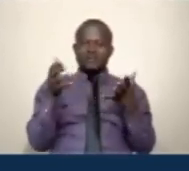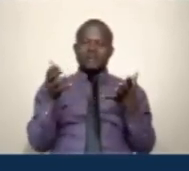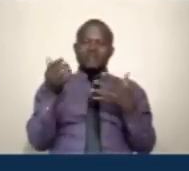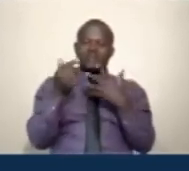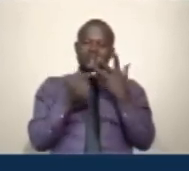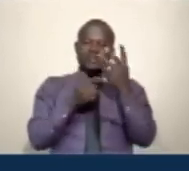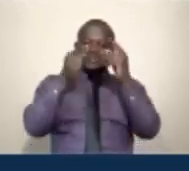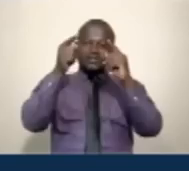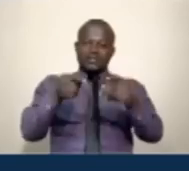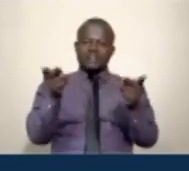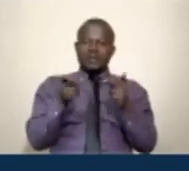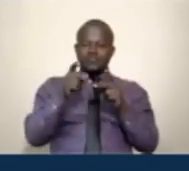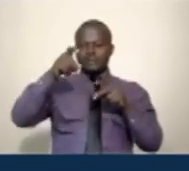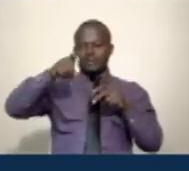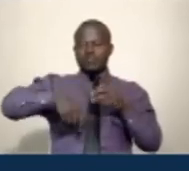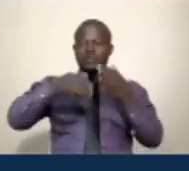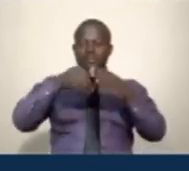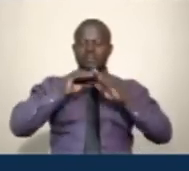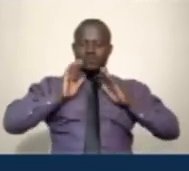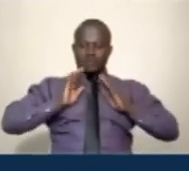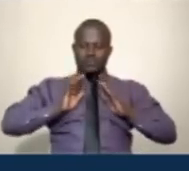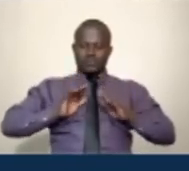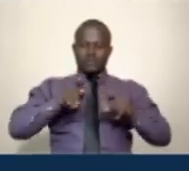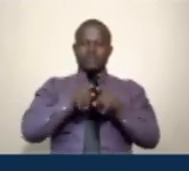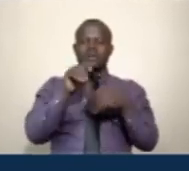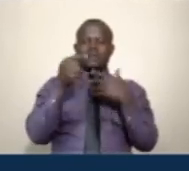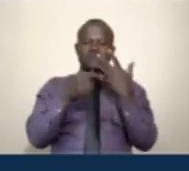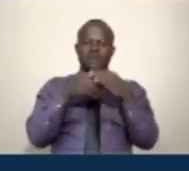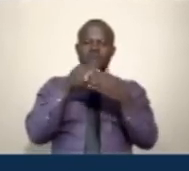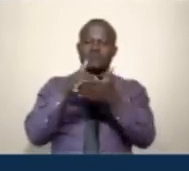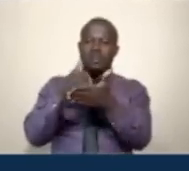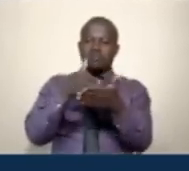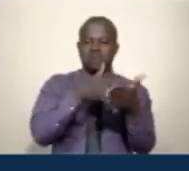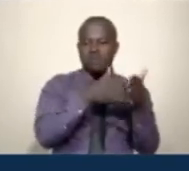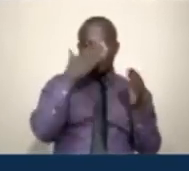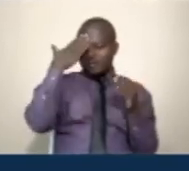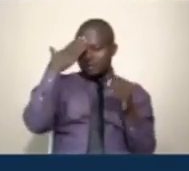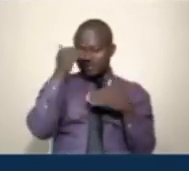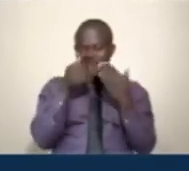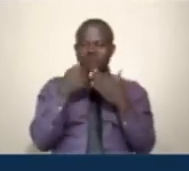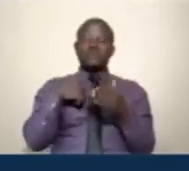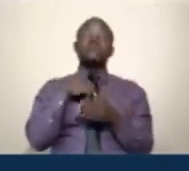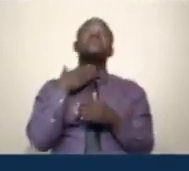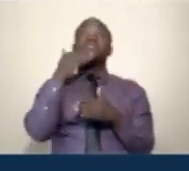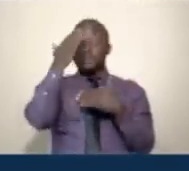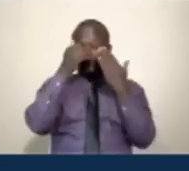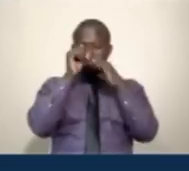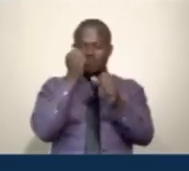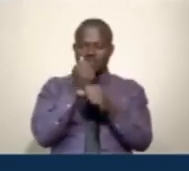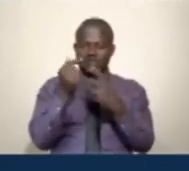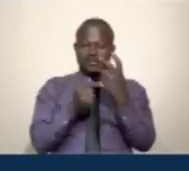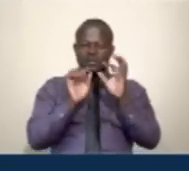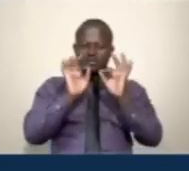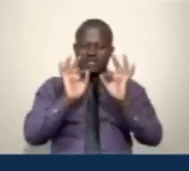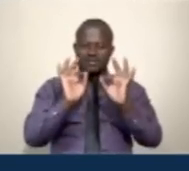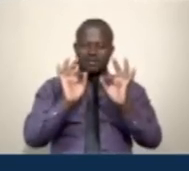kintu ngezaho kigomba kuba kiri ku mutekano nabyo ni ibintu bikimbere imbogamizi kuko mba nshaka kugira ngo nkore ibintu